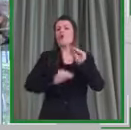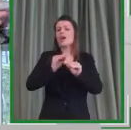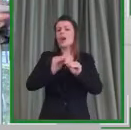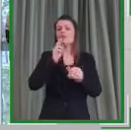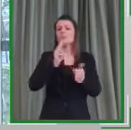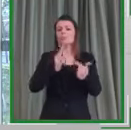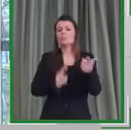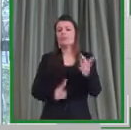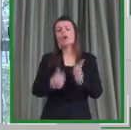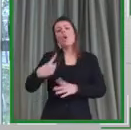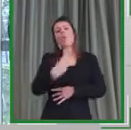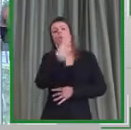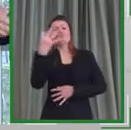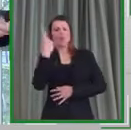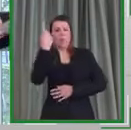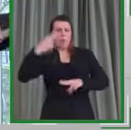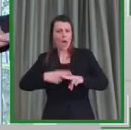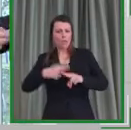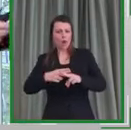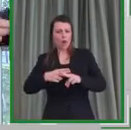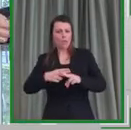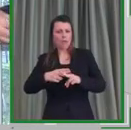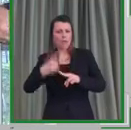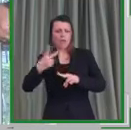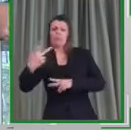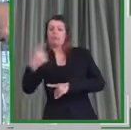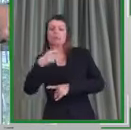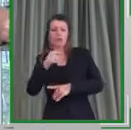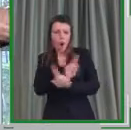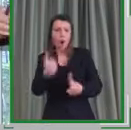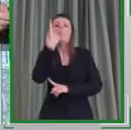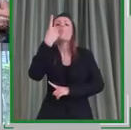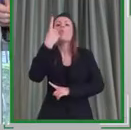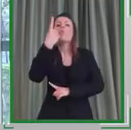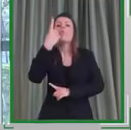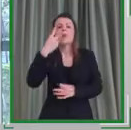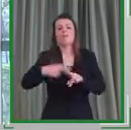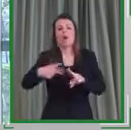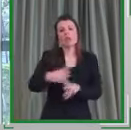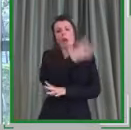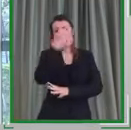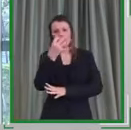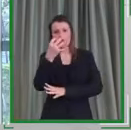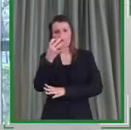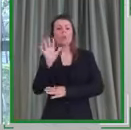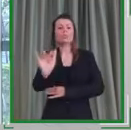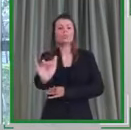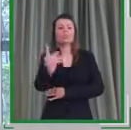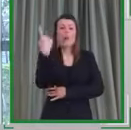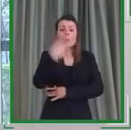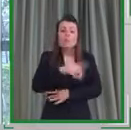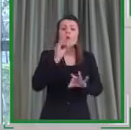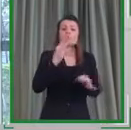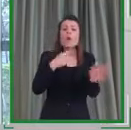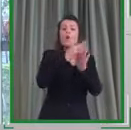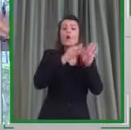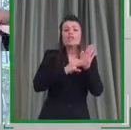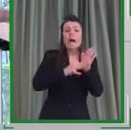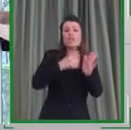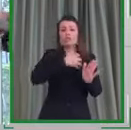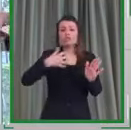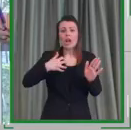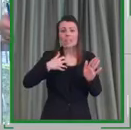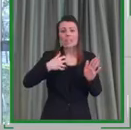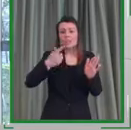ma è molto importante guardate questo sarà il dato statistico scientifico ha più larga scala che avremo in lombardia